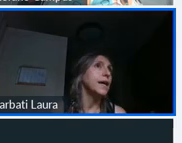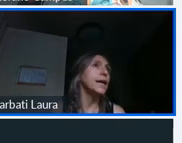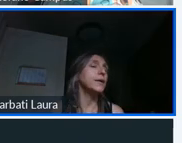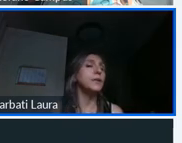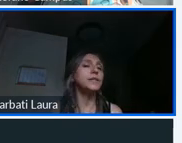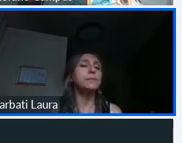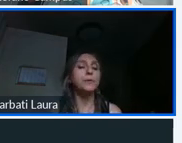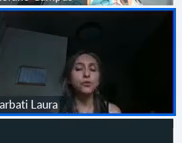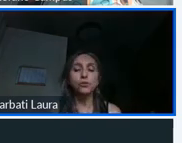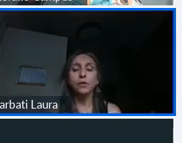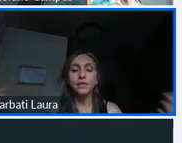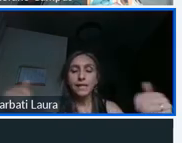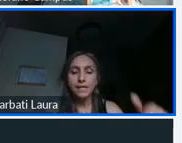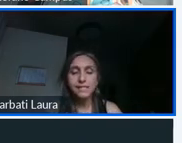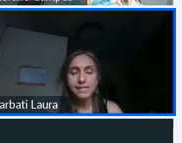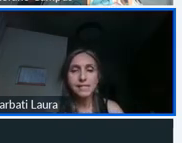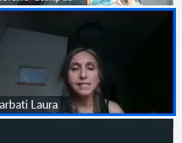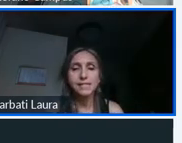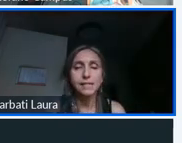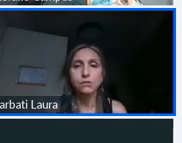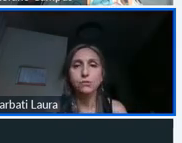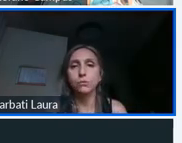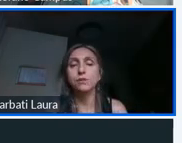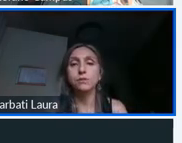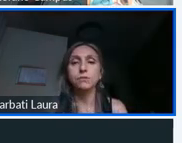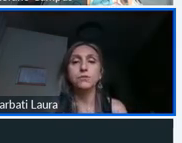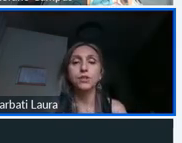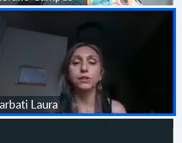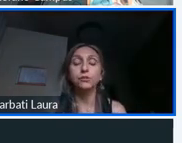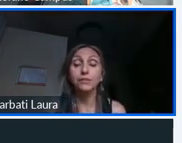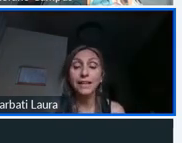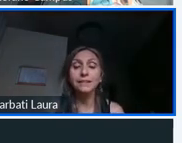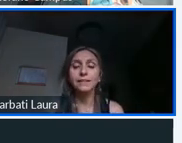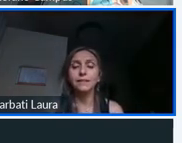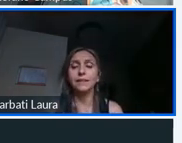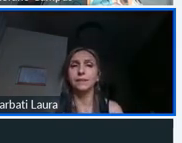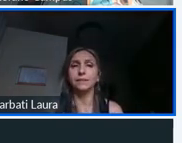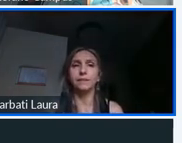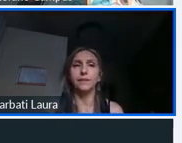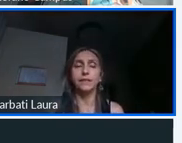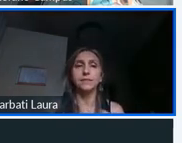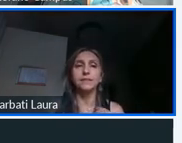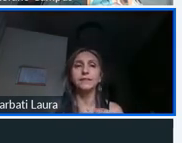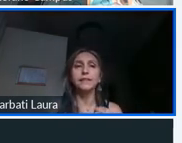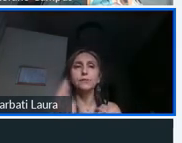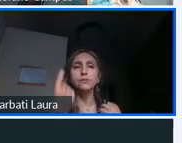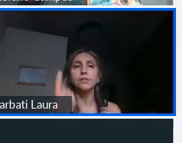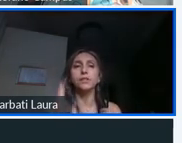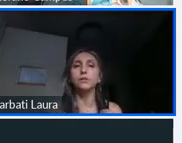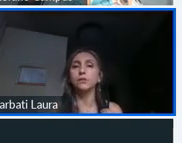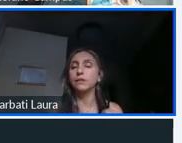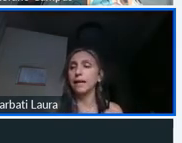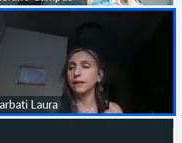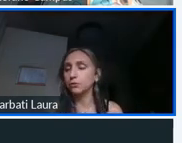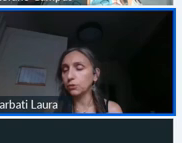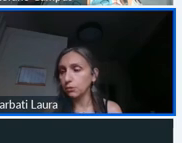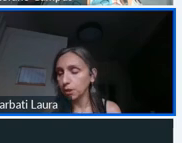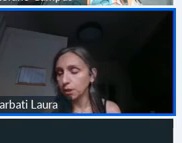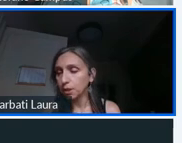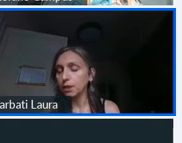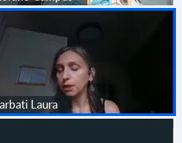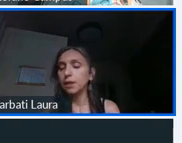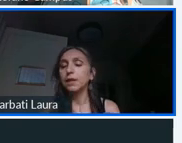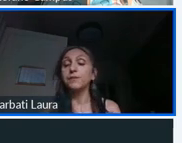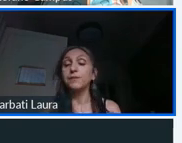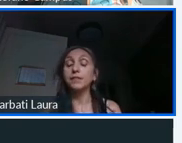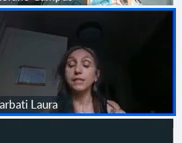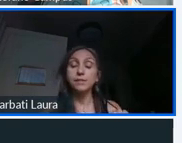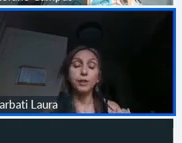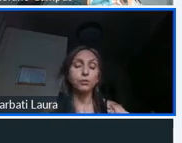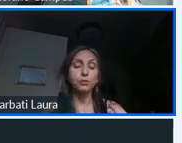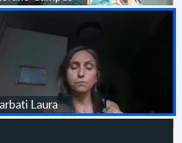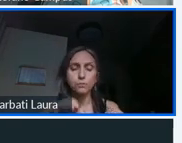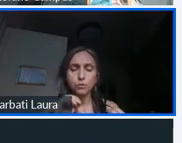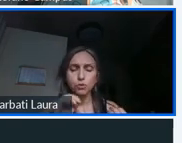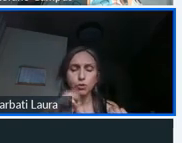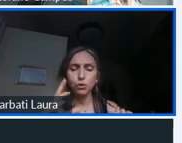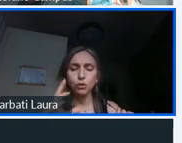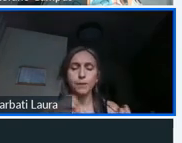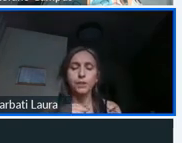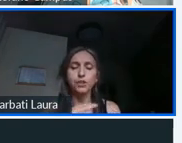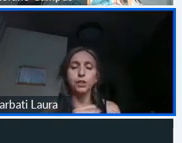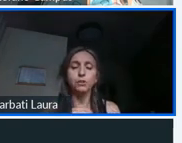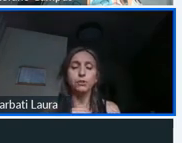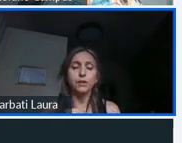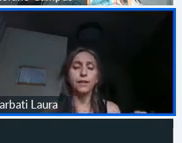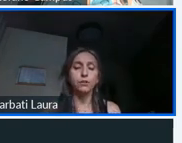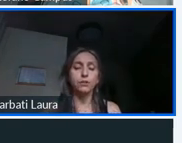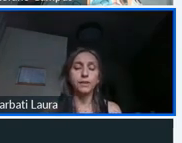stratificata e quindi possono andare a insistere su questo concetto tanti diritti diversi. Intanto il singolo dato, e vi trasmetto